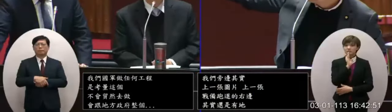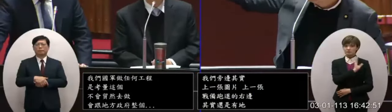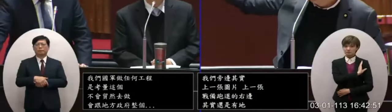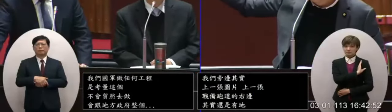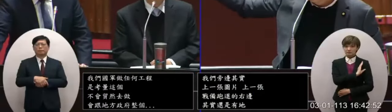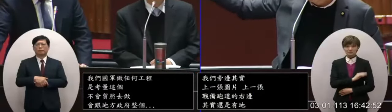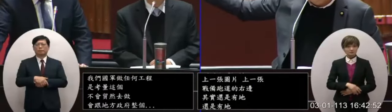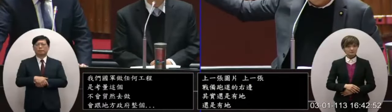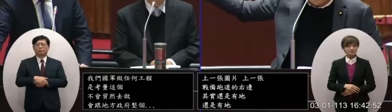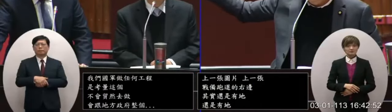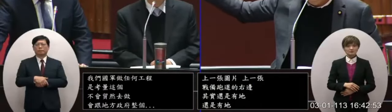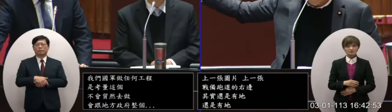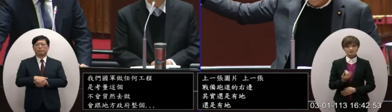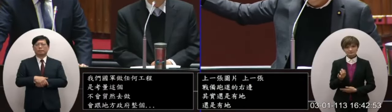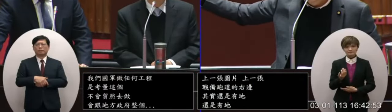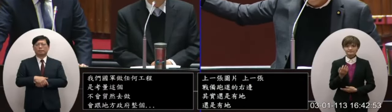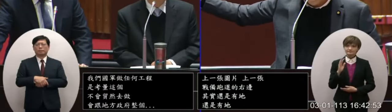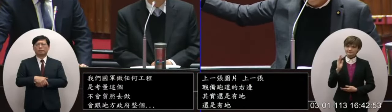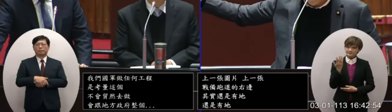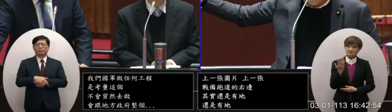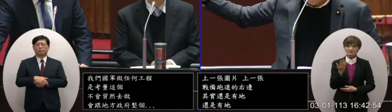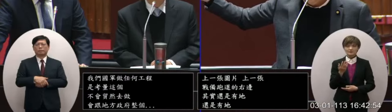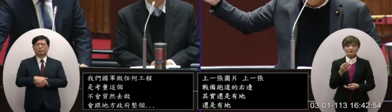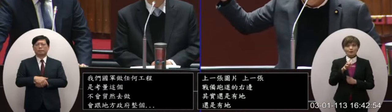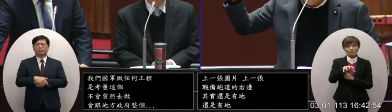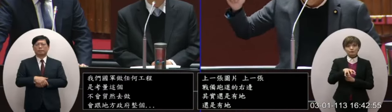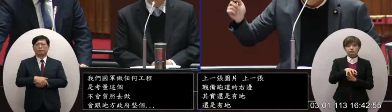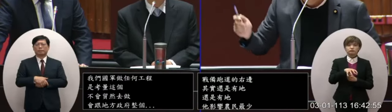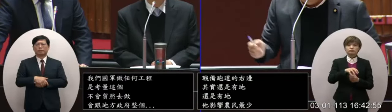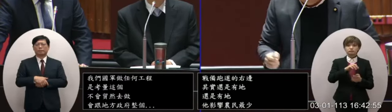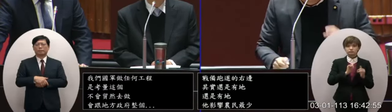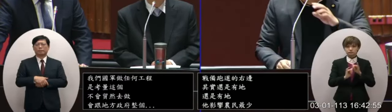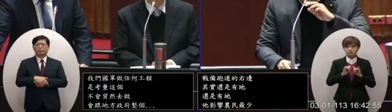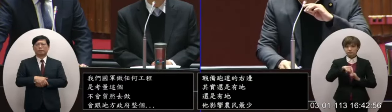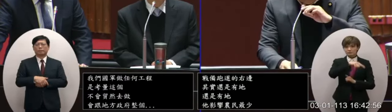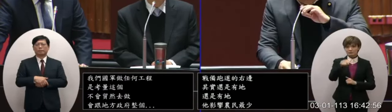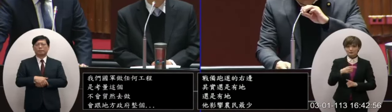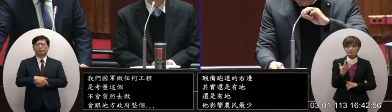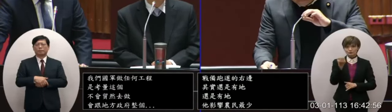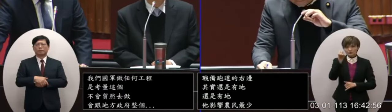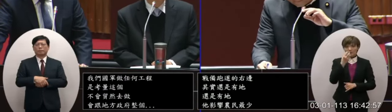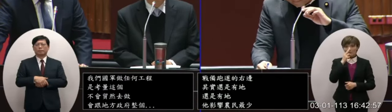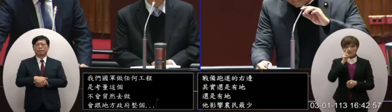是是不是可以不要牺牲农民的权益？这个是本席的要求。